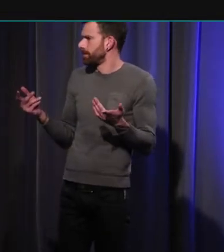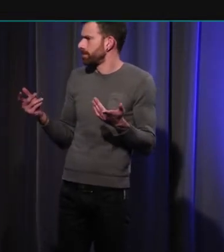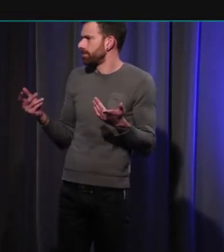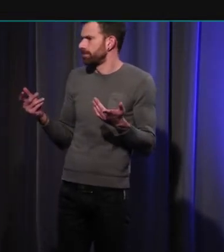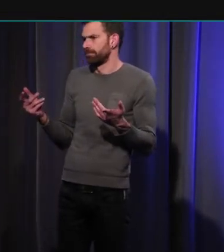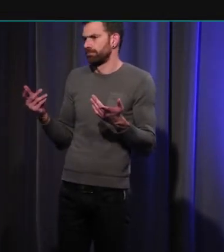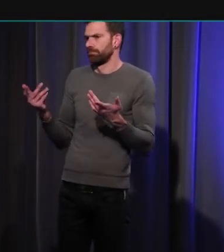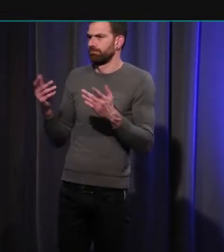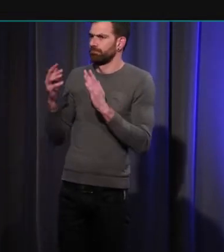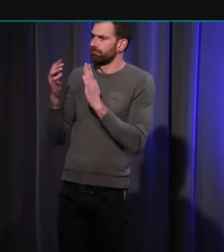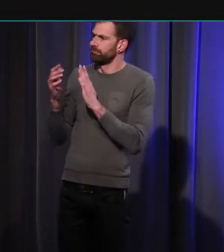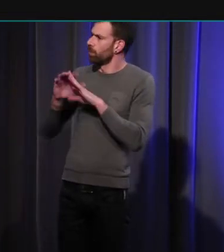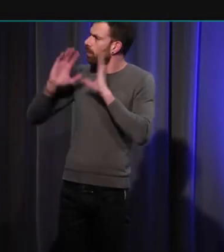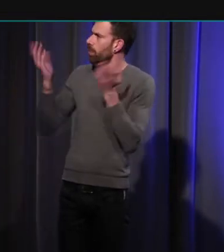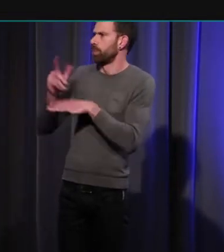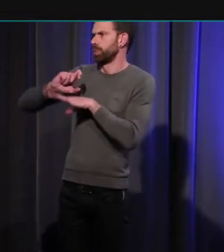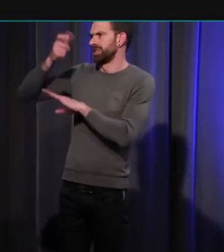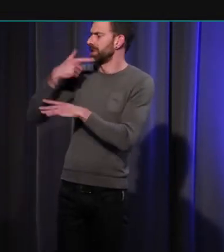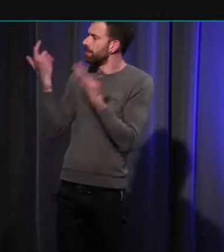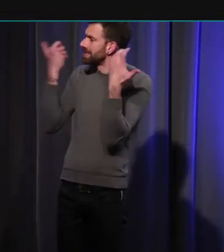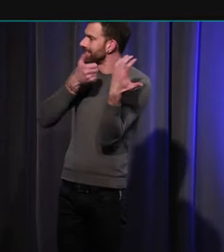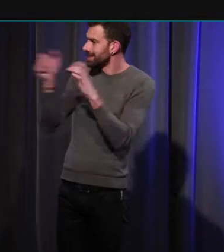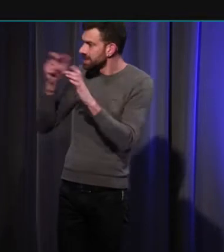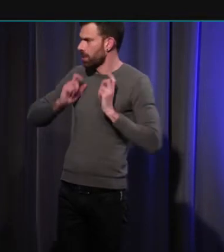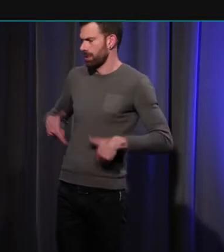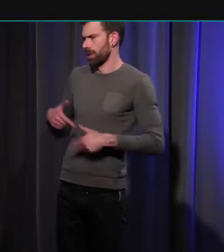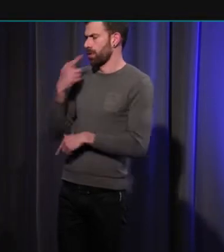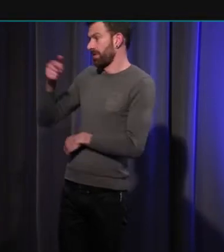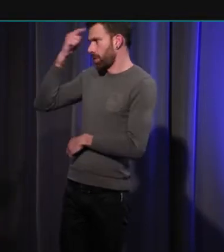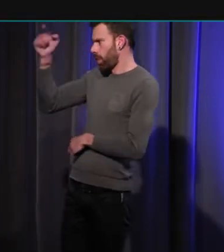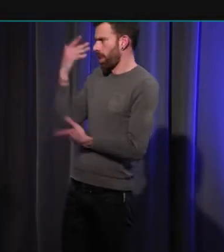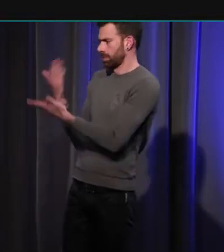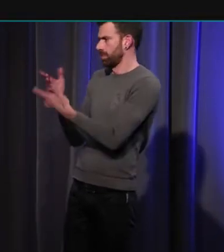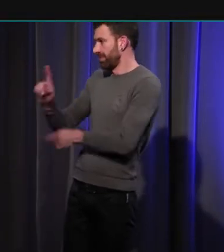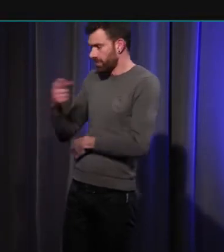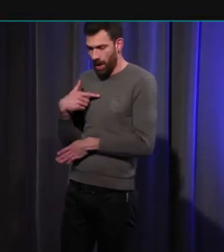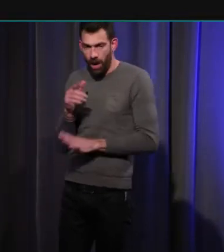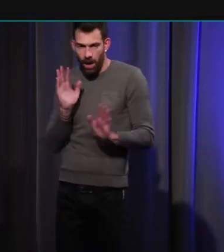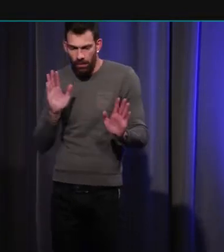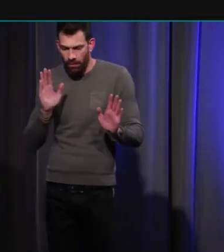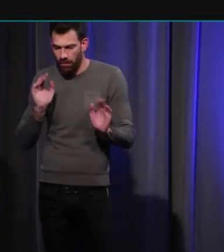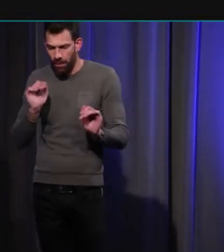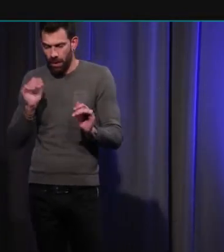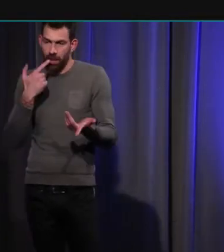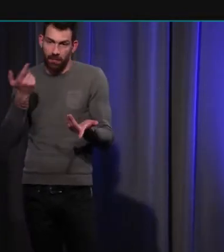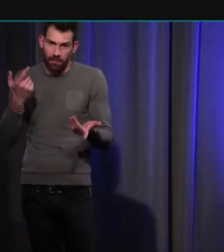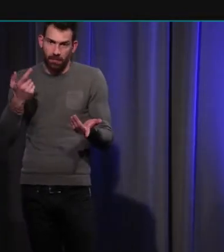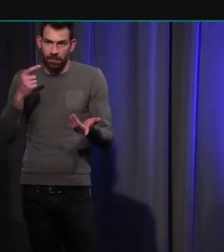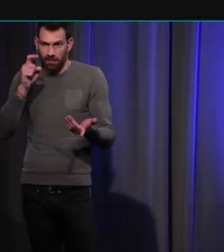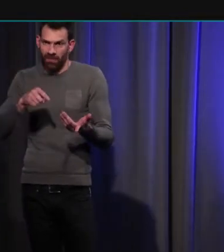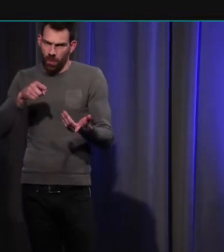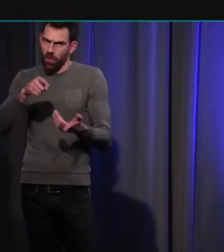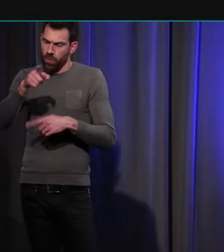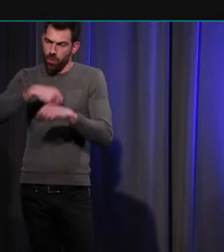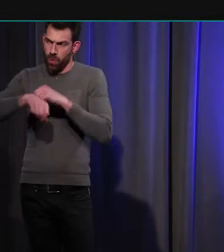dans l'islam il faut pas accorder du crédit à ceux là je leur ai dit quand même s'est il faudra que vous fassiez votre révolution